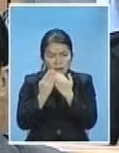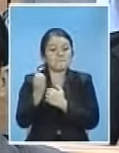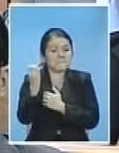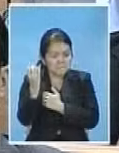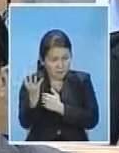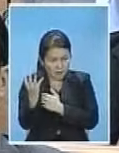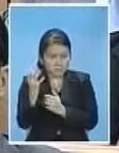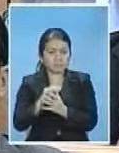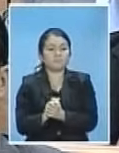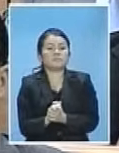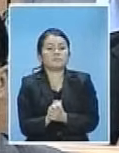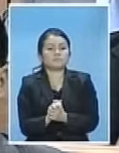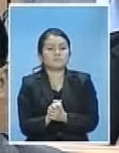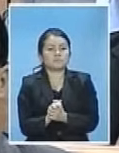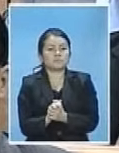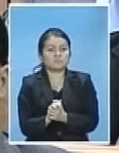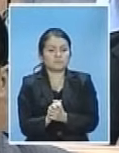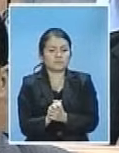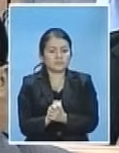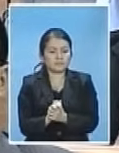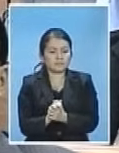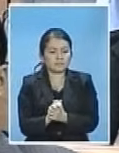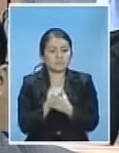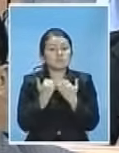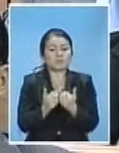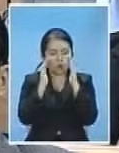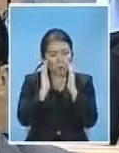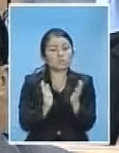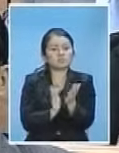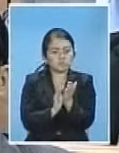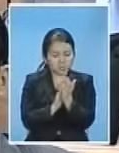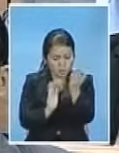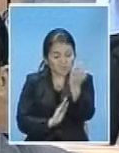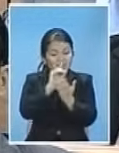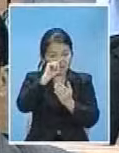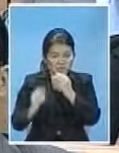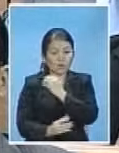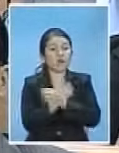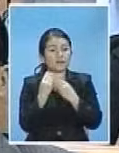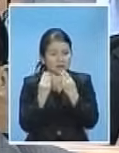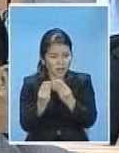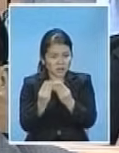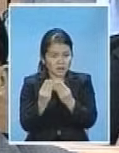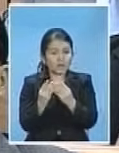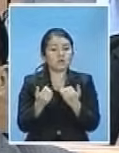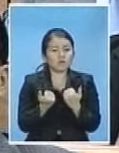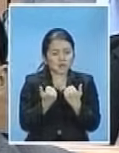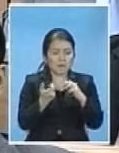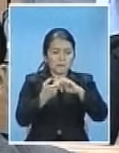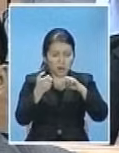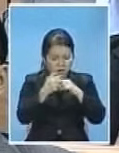ศอื่นอันนี้คือคุณสมบัติที่ได้รับการชื่นชมยกย่องเพราะฉะนั้นปัญหาในพื้นที่อันเกิดจ